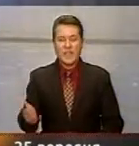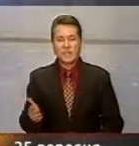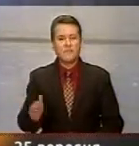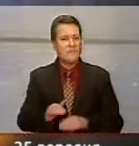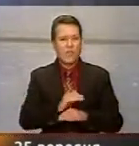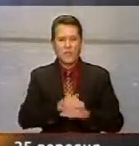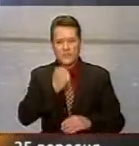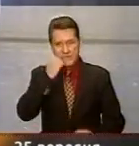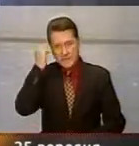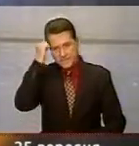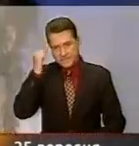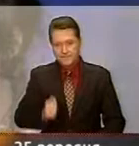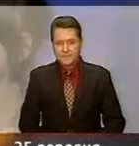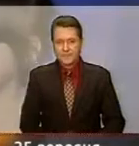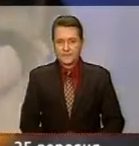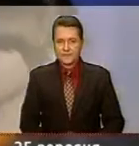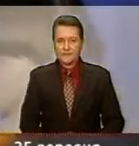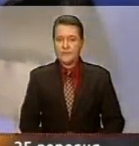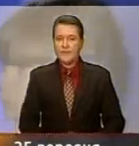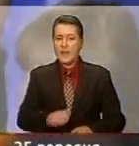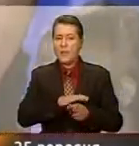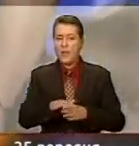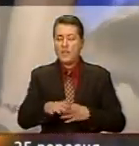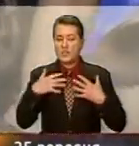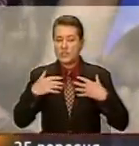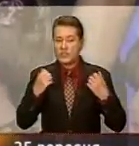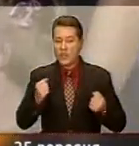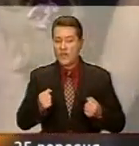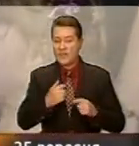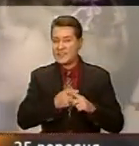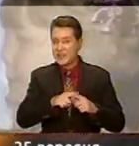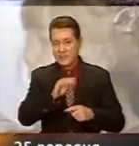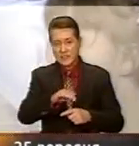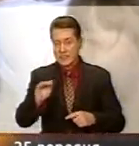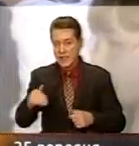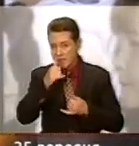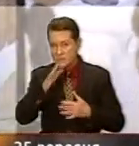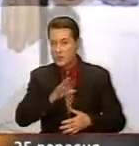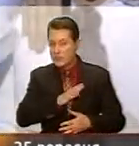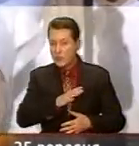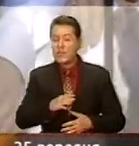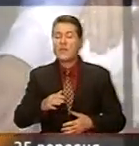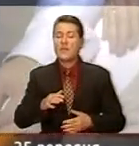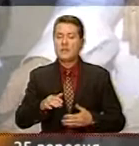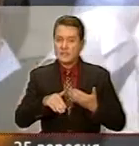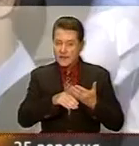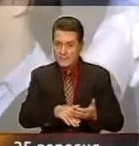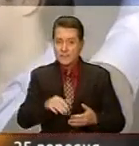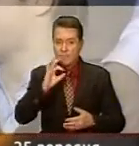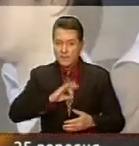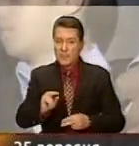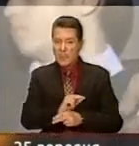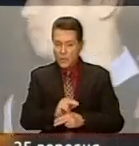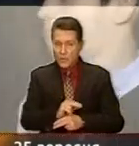молодці! Стати повністю здоровим ніхто з цих діточок уже не зможе. Та завдяки пожиттєвій терапії вірус, що живе в